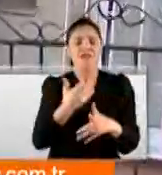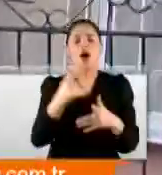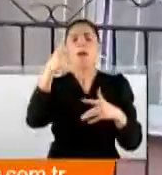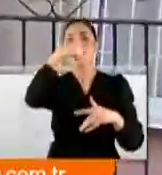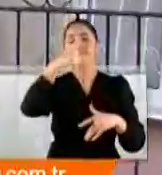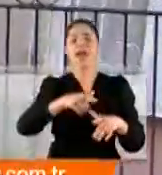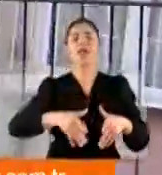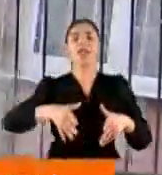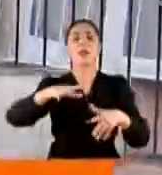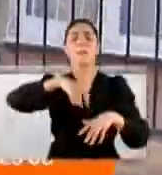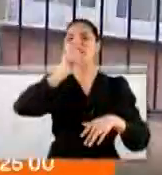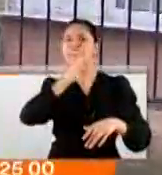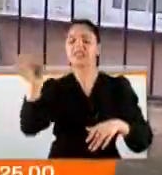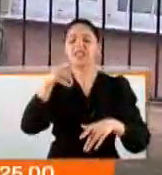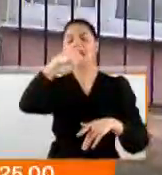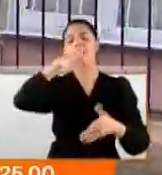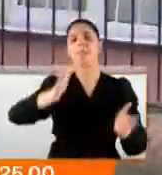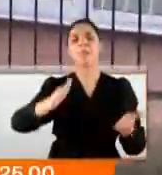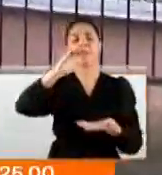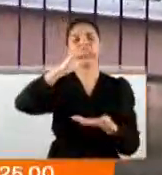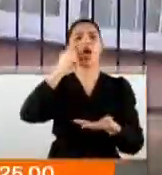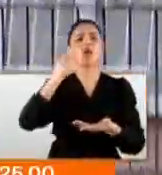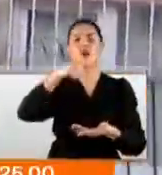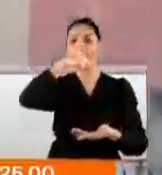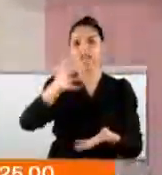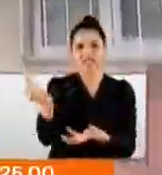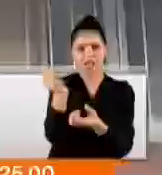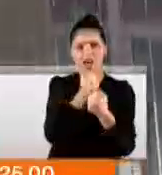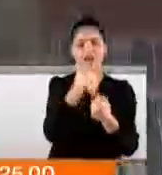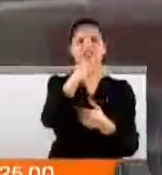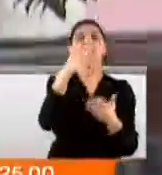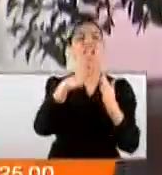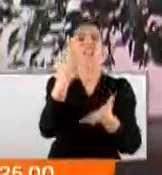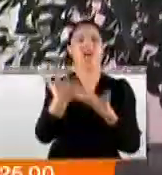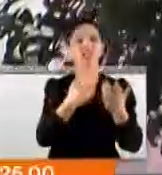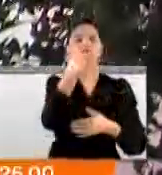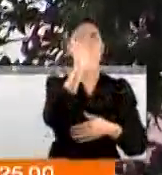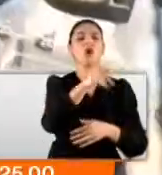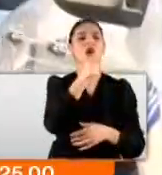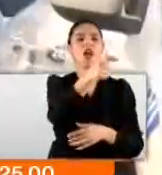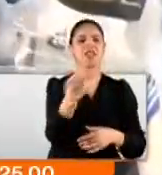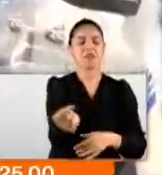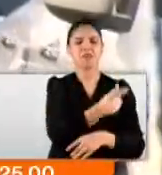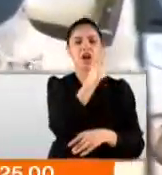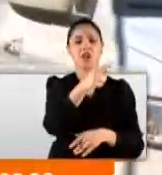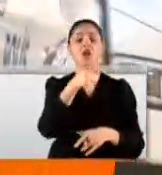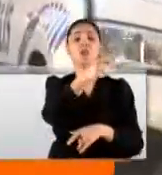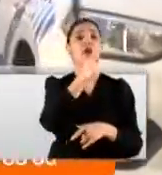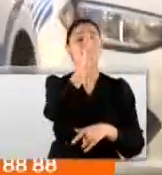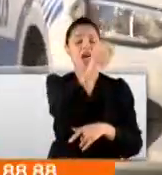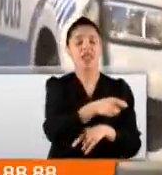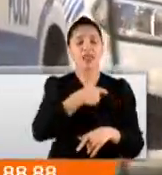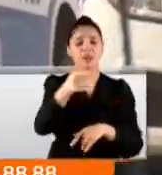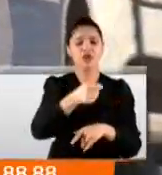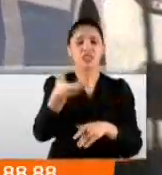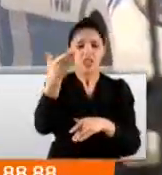gitti, bidonla benzin aldı. Eve dönen Engin evi ateşe vererek kayıplara karıştı. Zanlı cinayeti işledikten